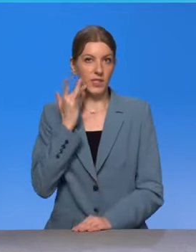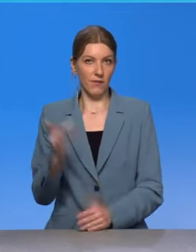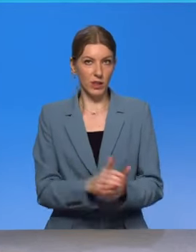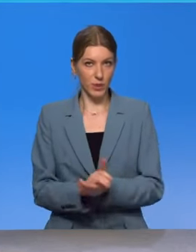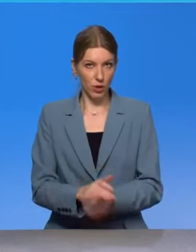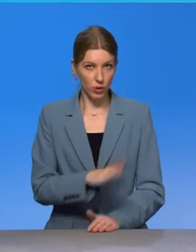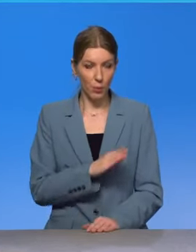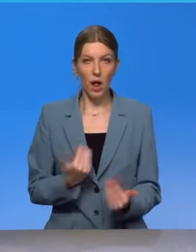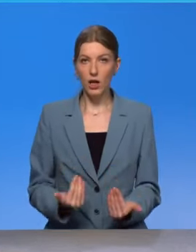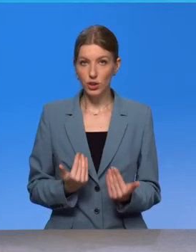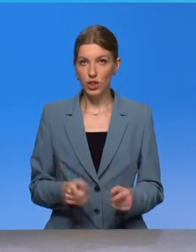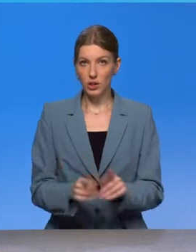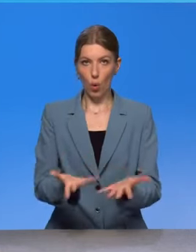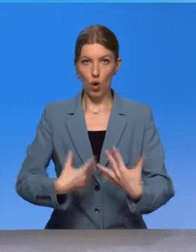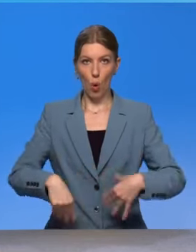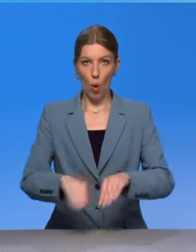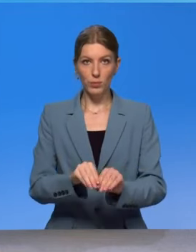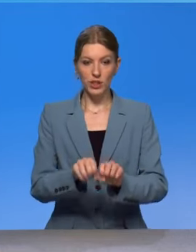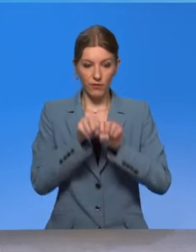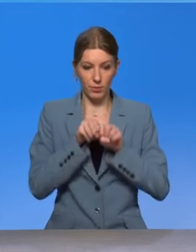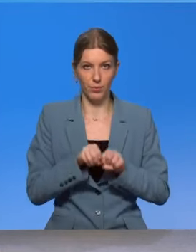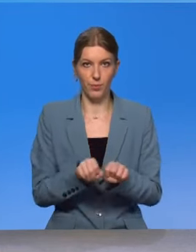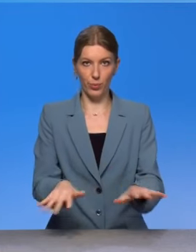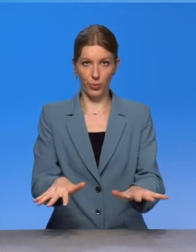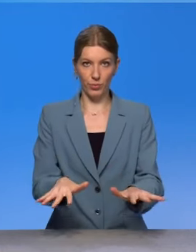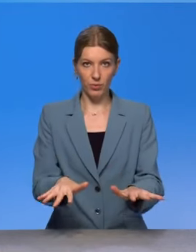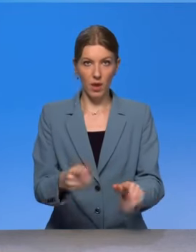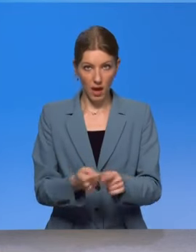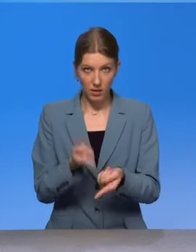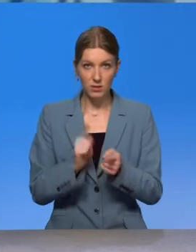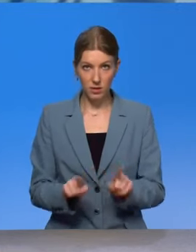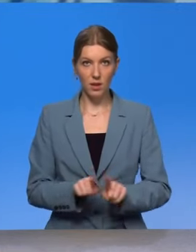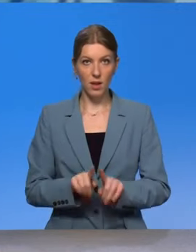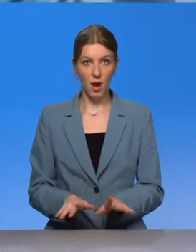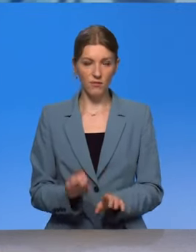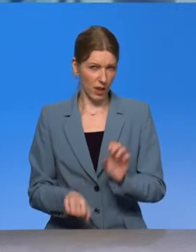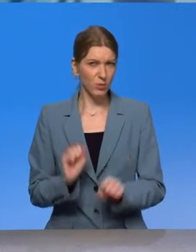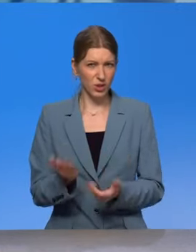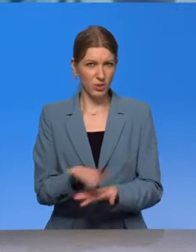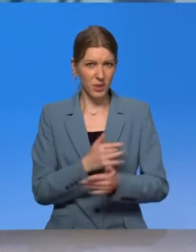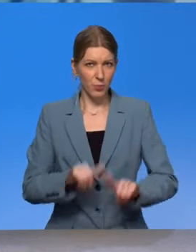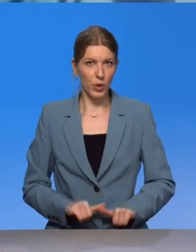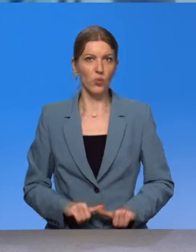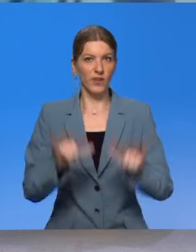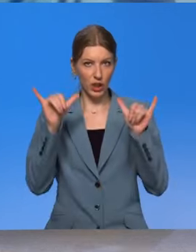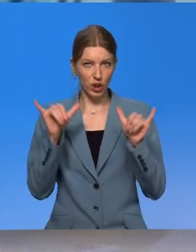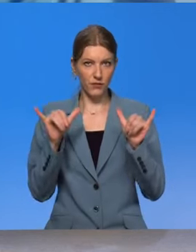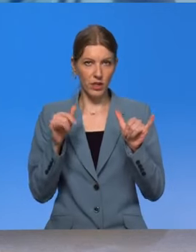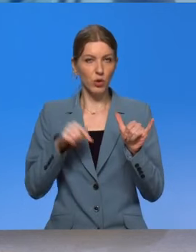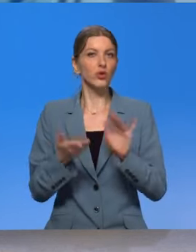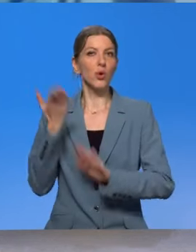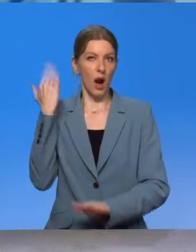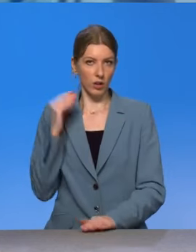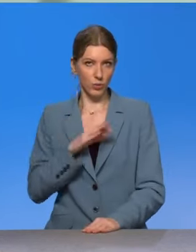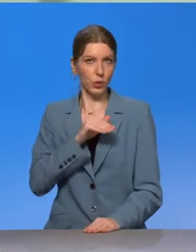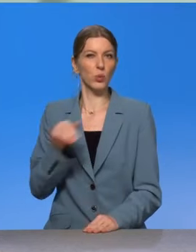общество, которое расщепилось на атомы. А это так? А может быть, мы немного преувеличиваем уровень доверия, который существовал раньше, или